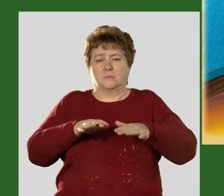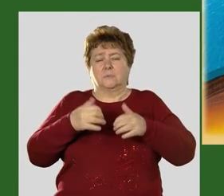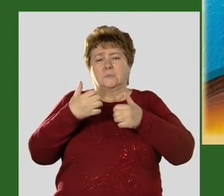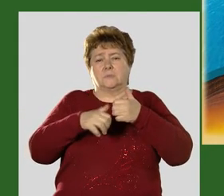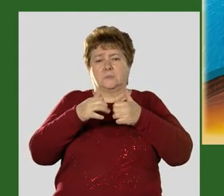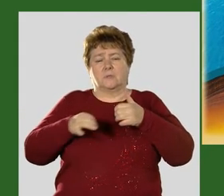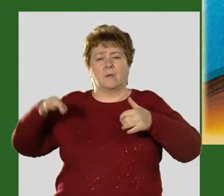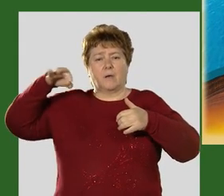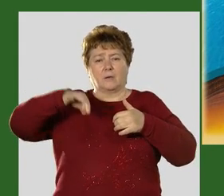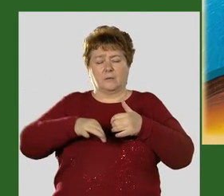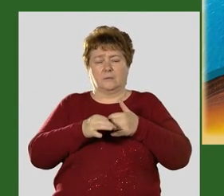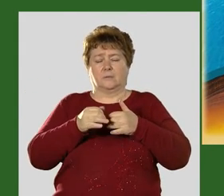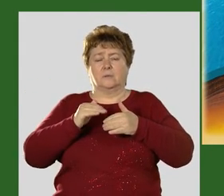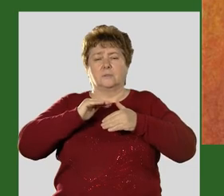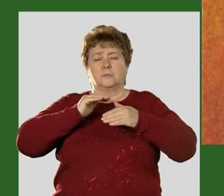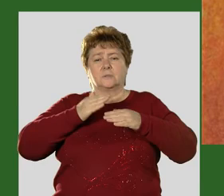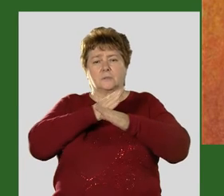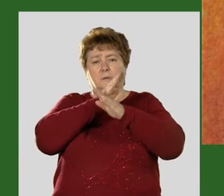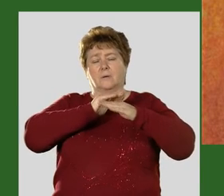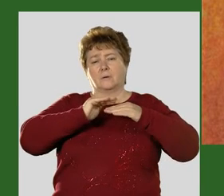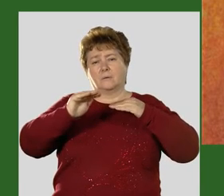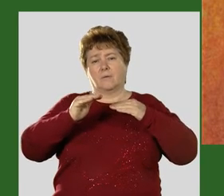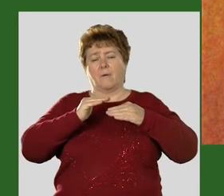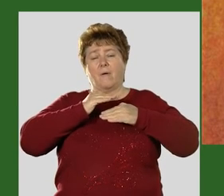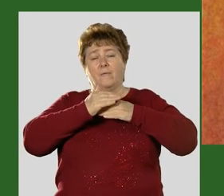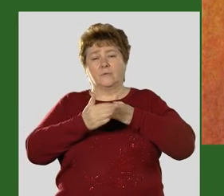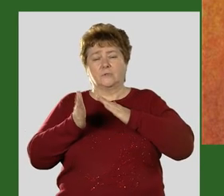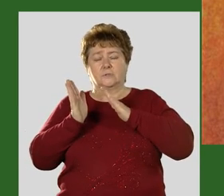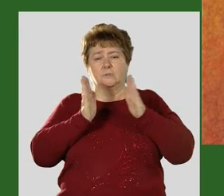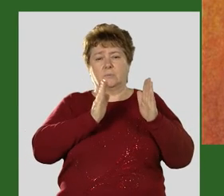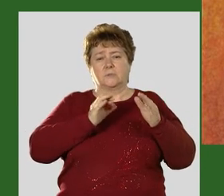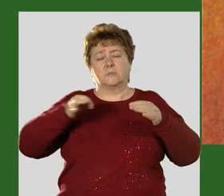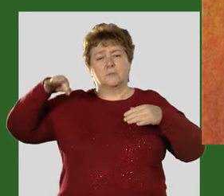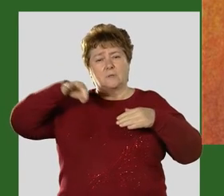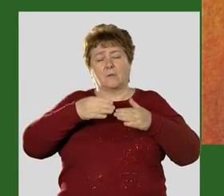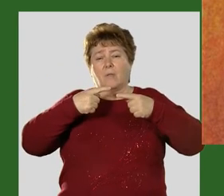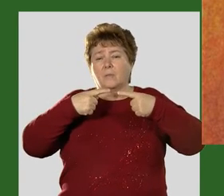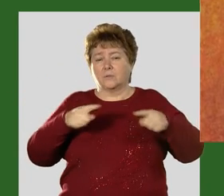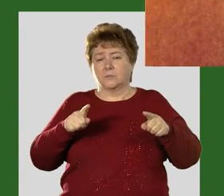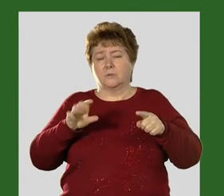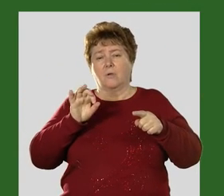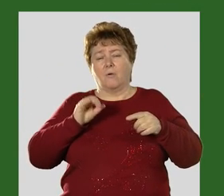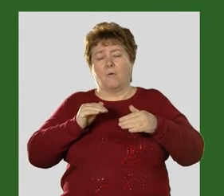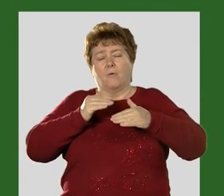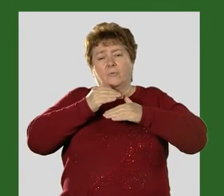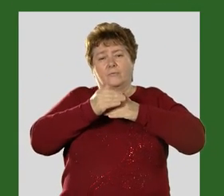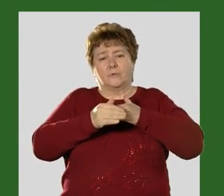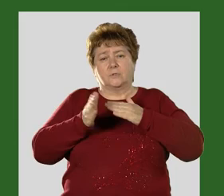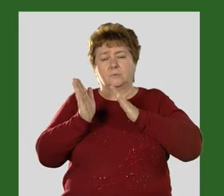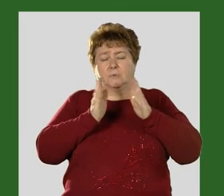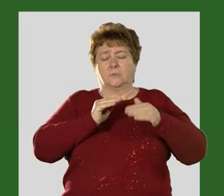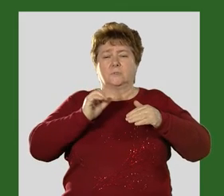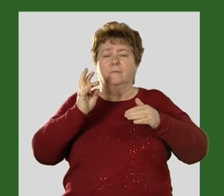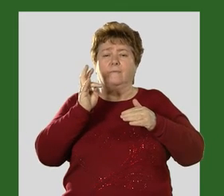в срединно-океанических хребтах. Внешние процессы в океане отличаются от внешних процессов